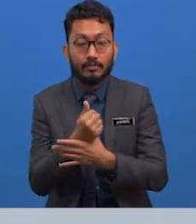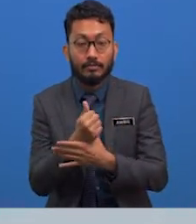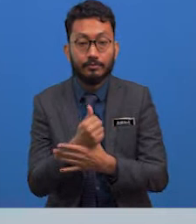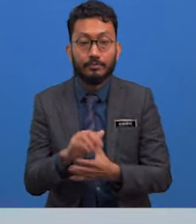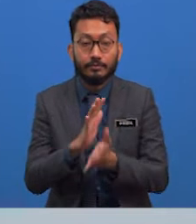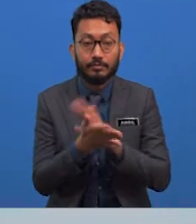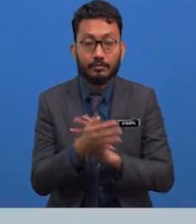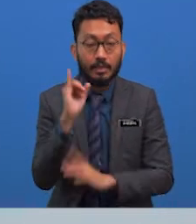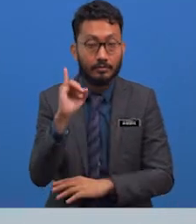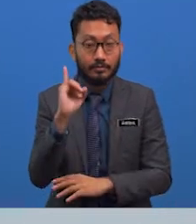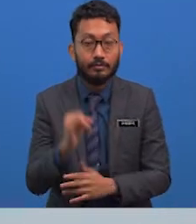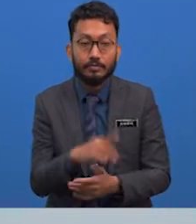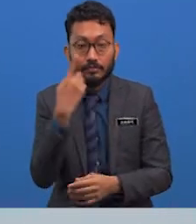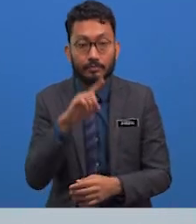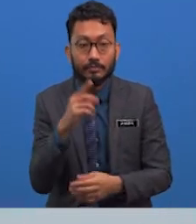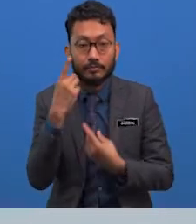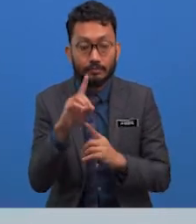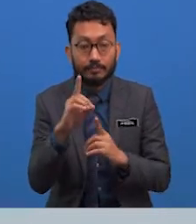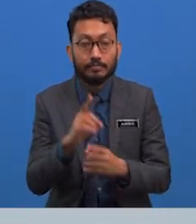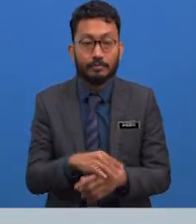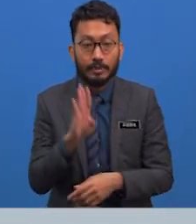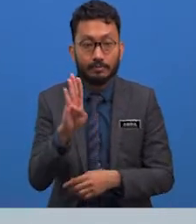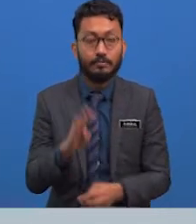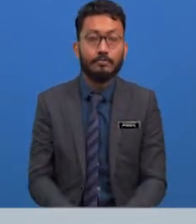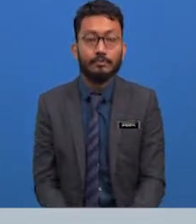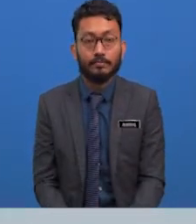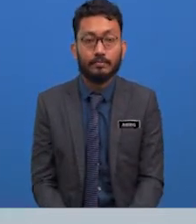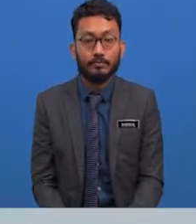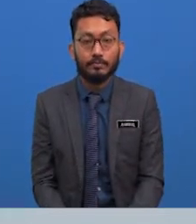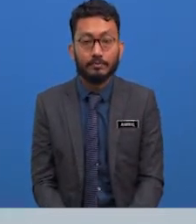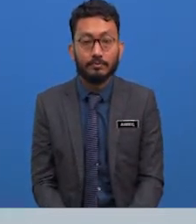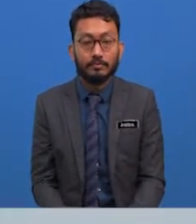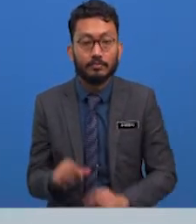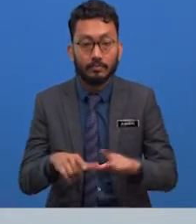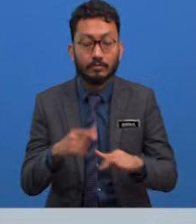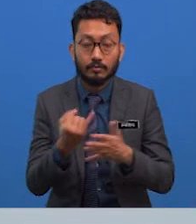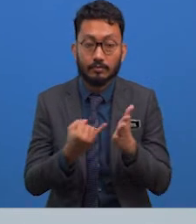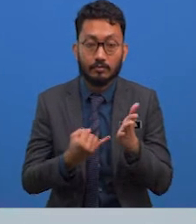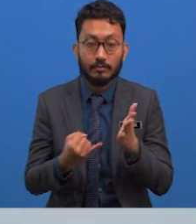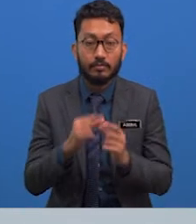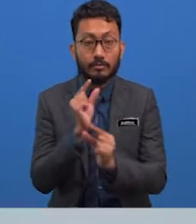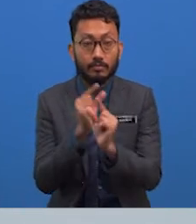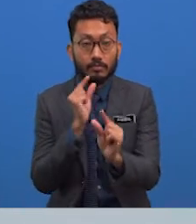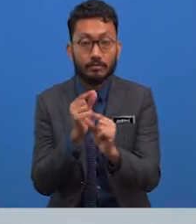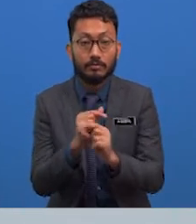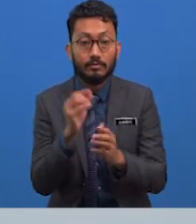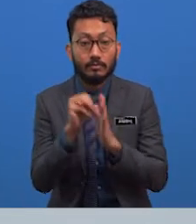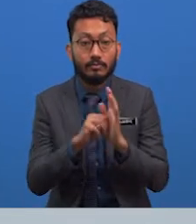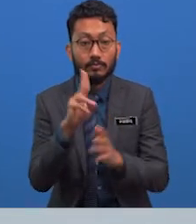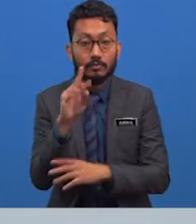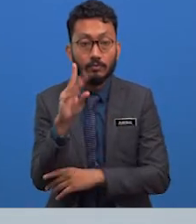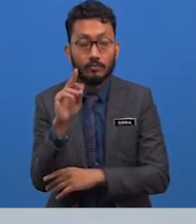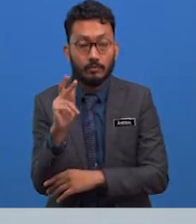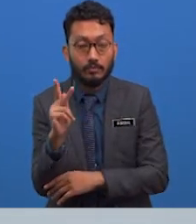Akhir sekali, labelkan sudut di antara dua garis ini sebagai I. Untuk menjawab soalan B